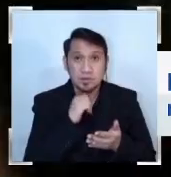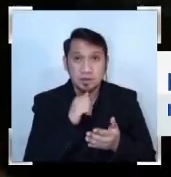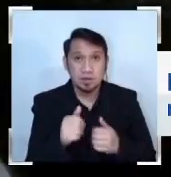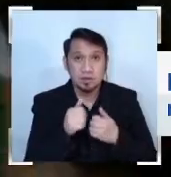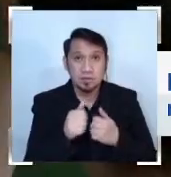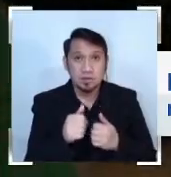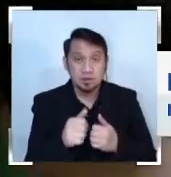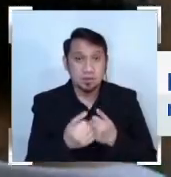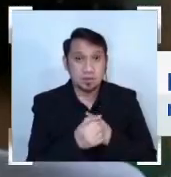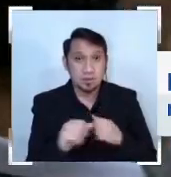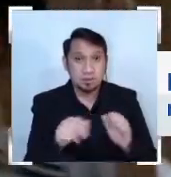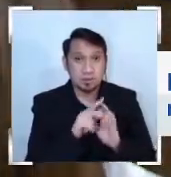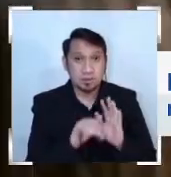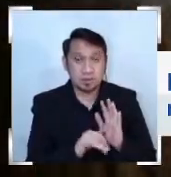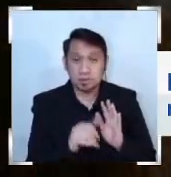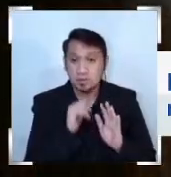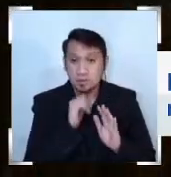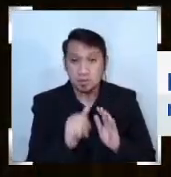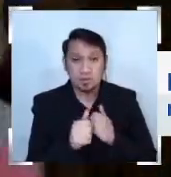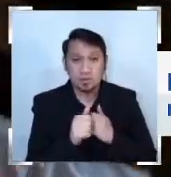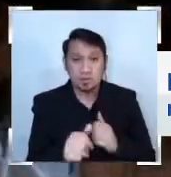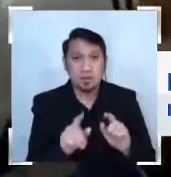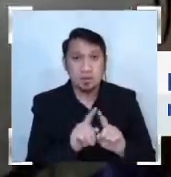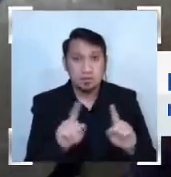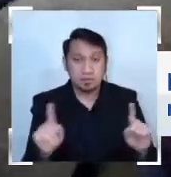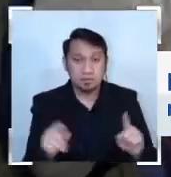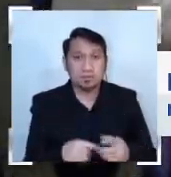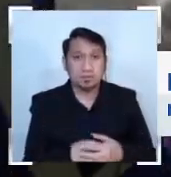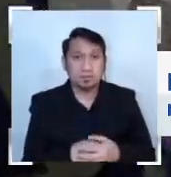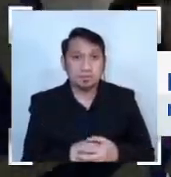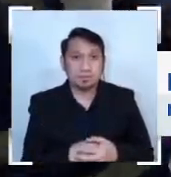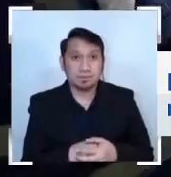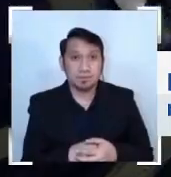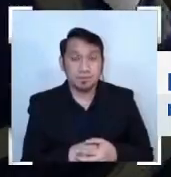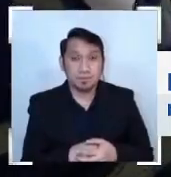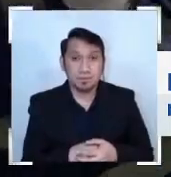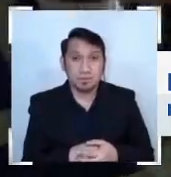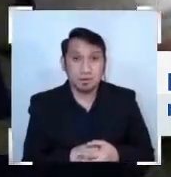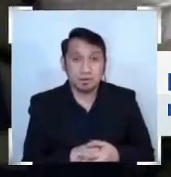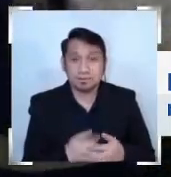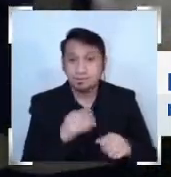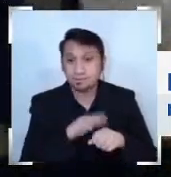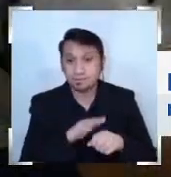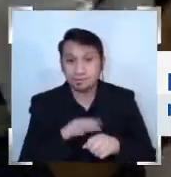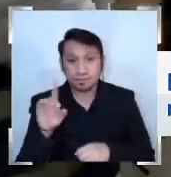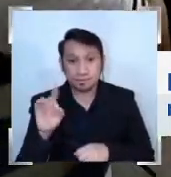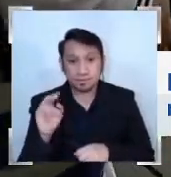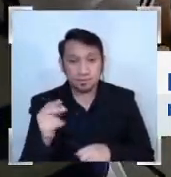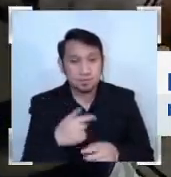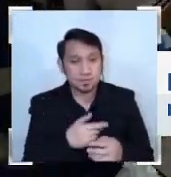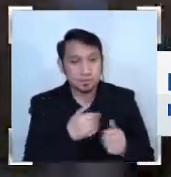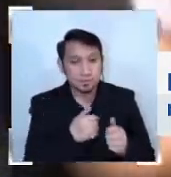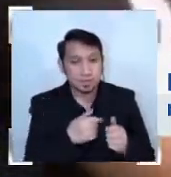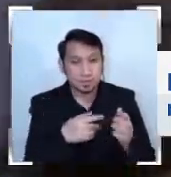protocols. Hindi rin daw nasunod ang physical distancing sa mga botante. Babantayan daw ng DOH ang bilang ng mga nagpo-positibo